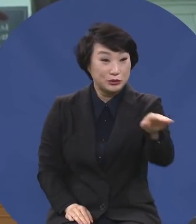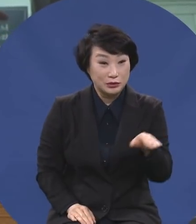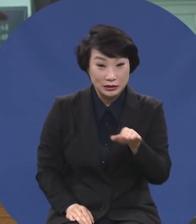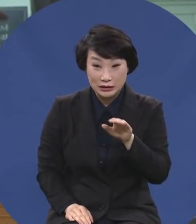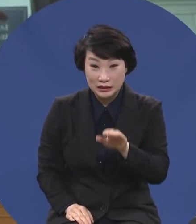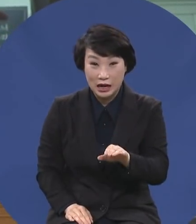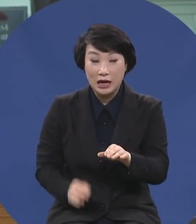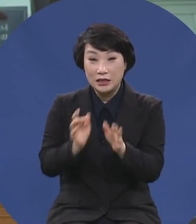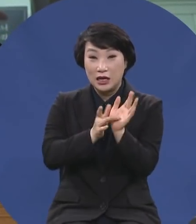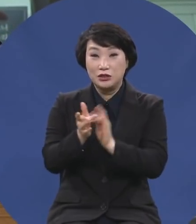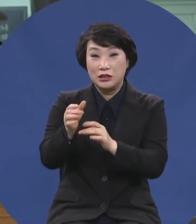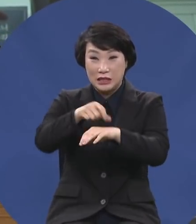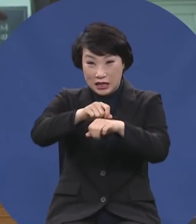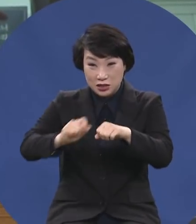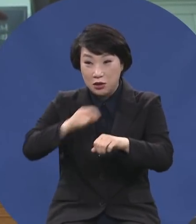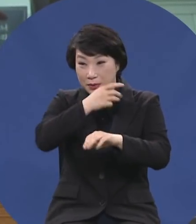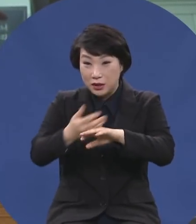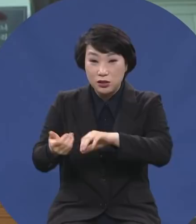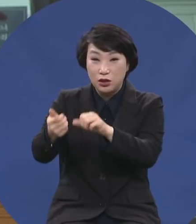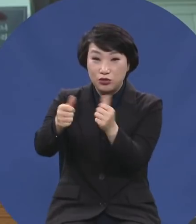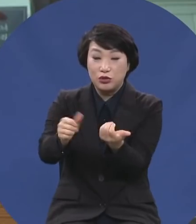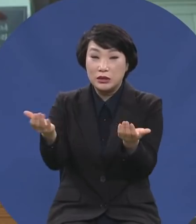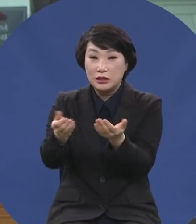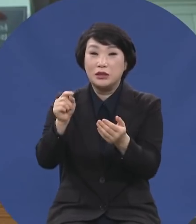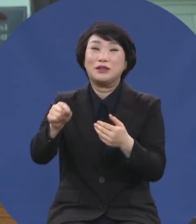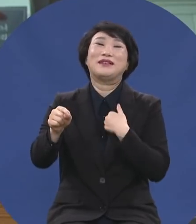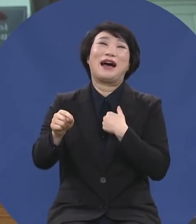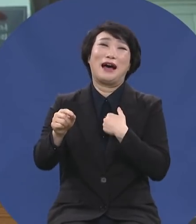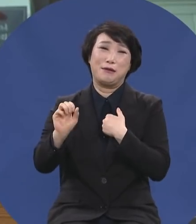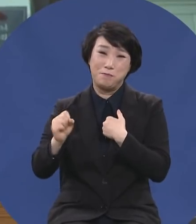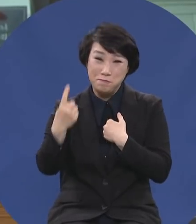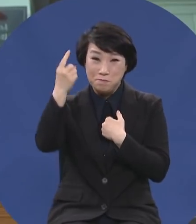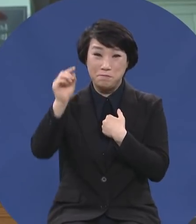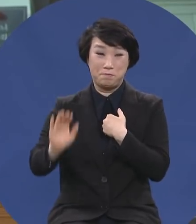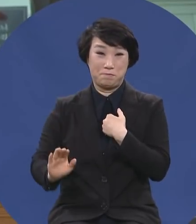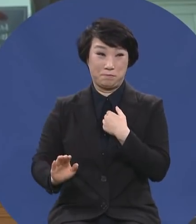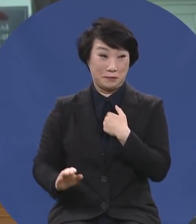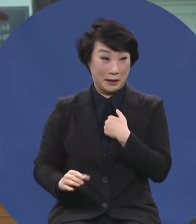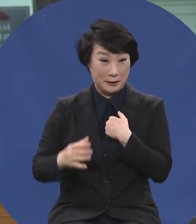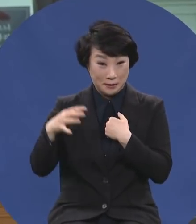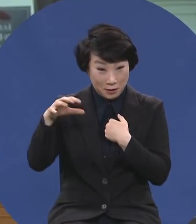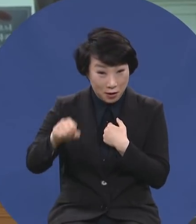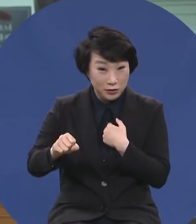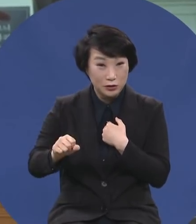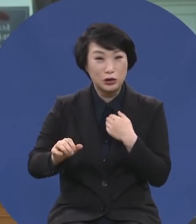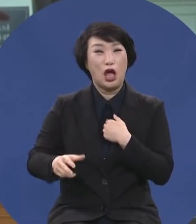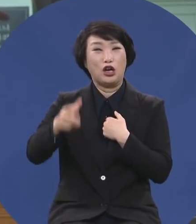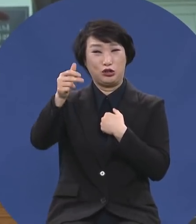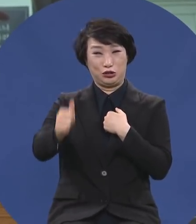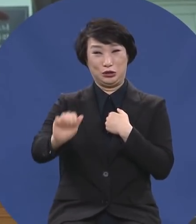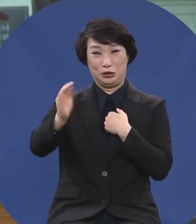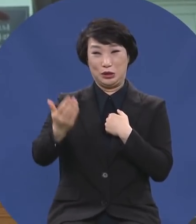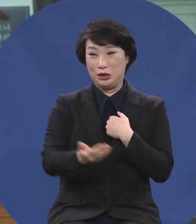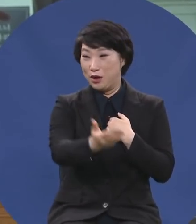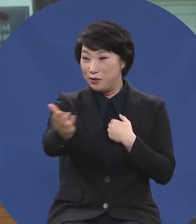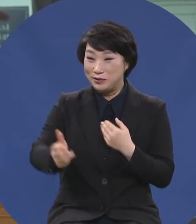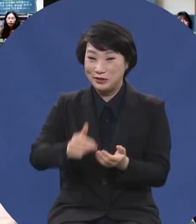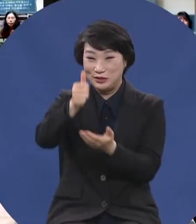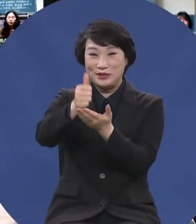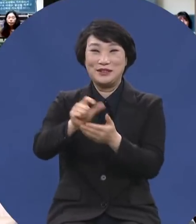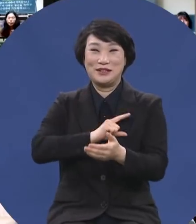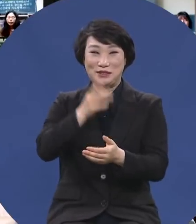일이라도 예수가 살찌고 피 흘리는 사건에 나 때문이라는 사실에 내가 주인공이 되기를 주님의